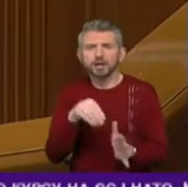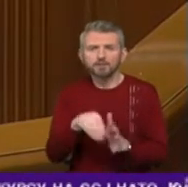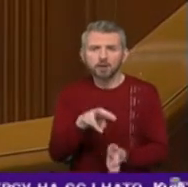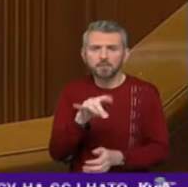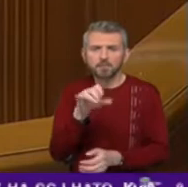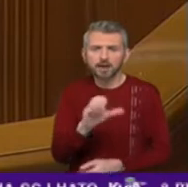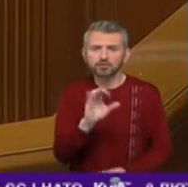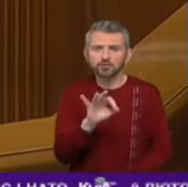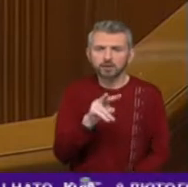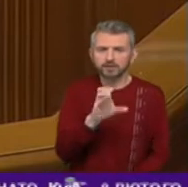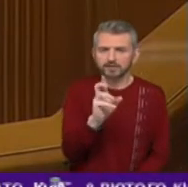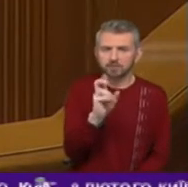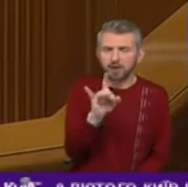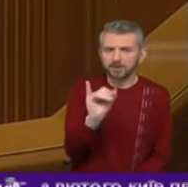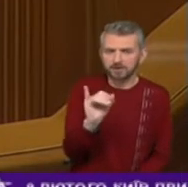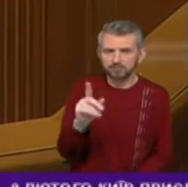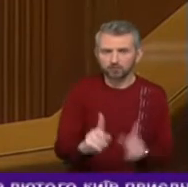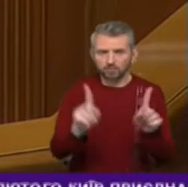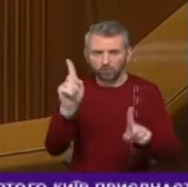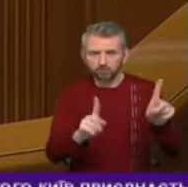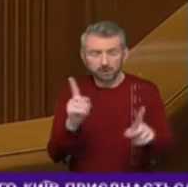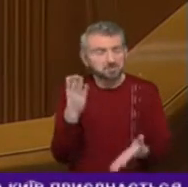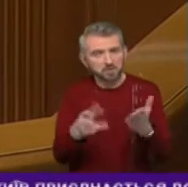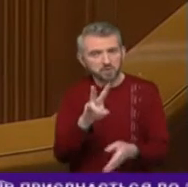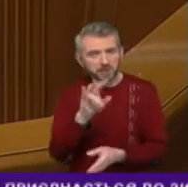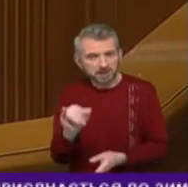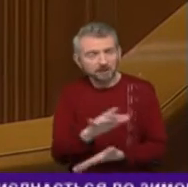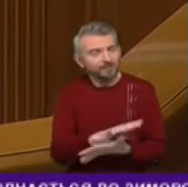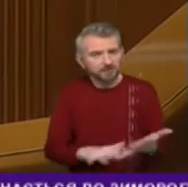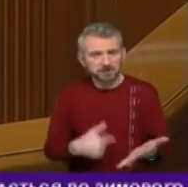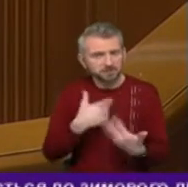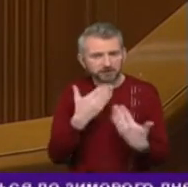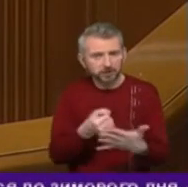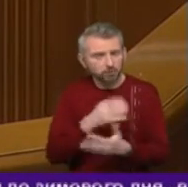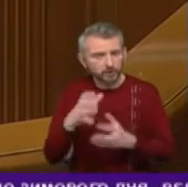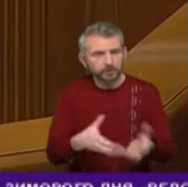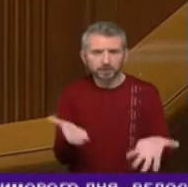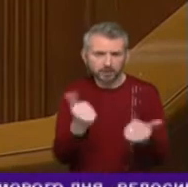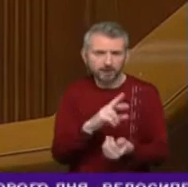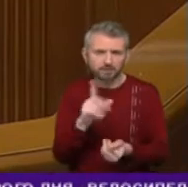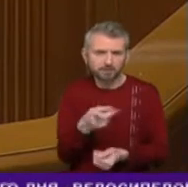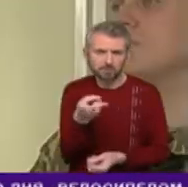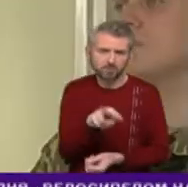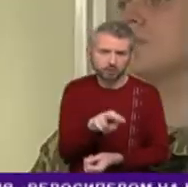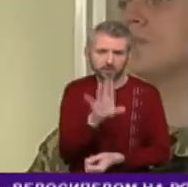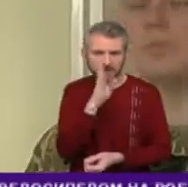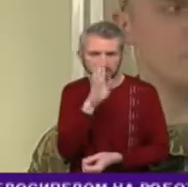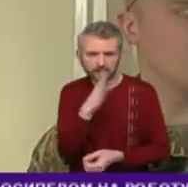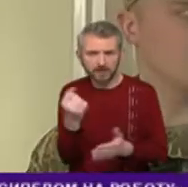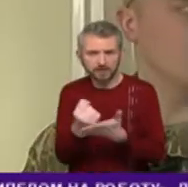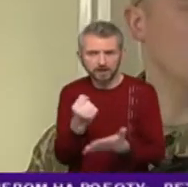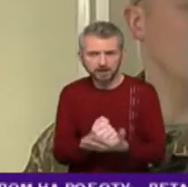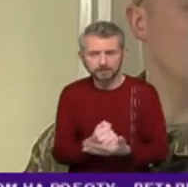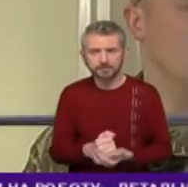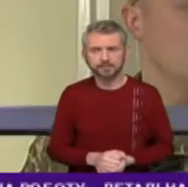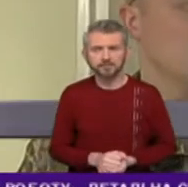мера Солсбері? Мабуть, що ні. Тому, вибачте, будь ласка, ми звертаємось до світу. Давайте без подвійних стандартів. Нам такі спостерігачі